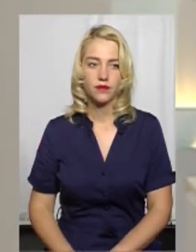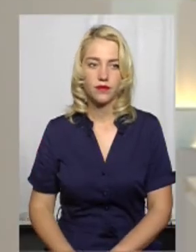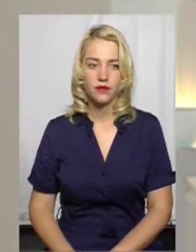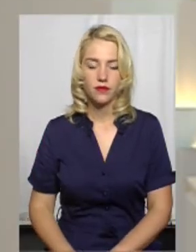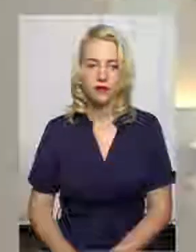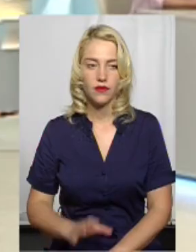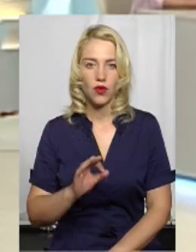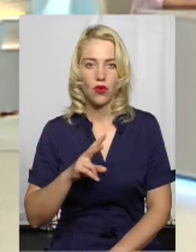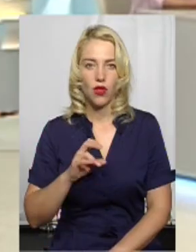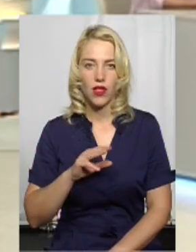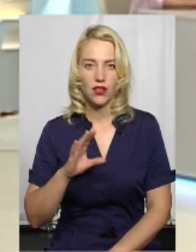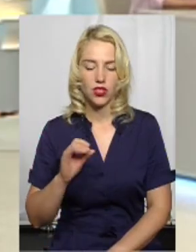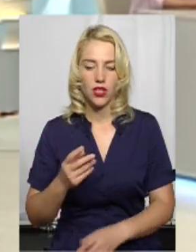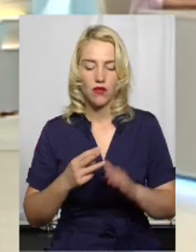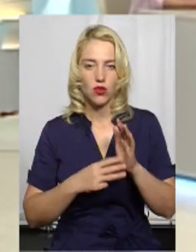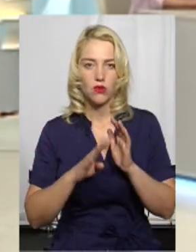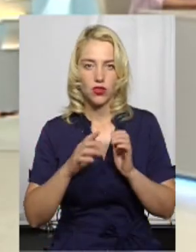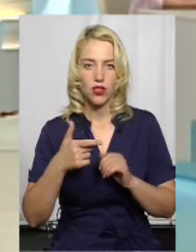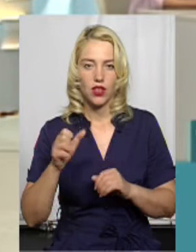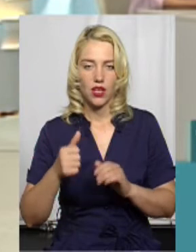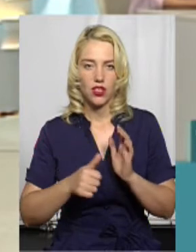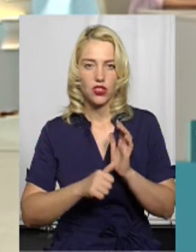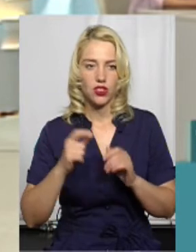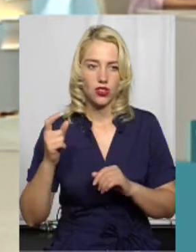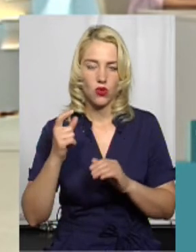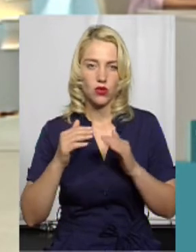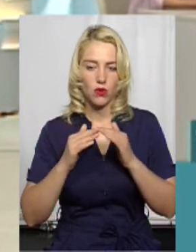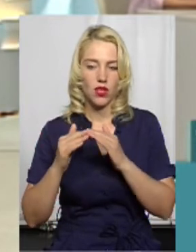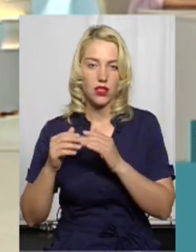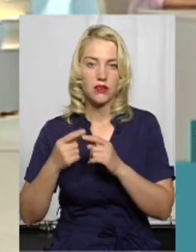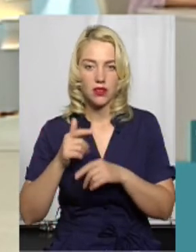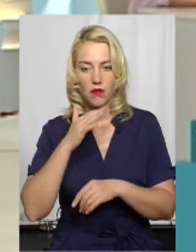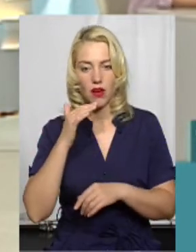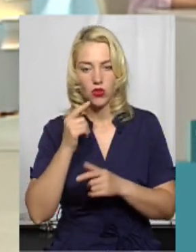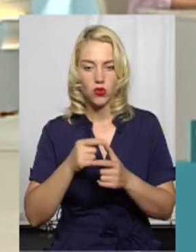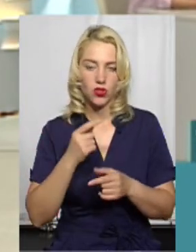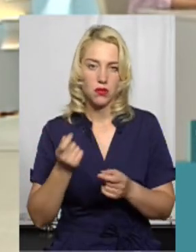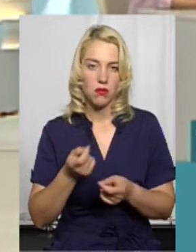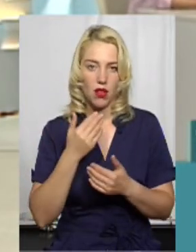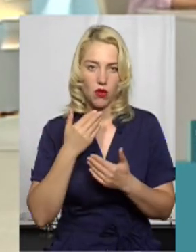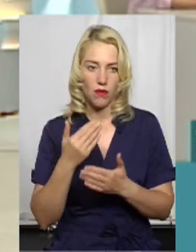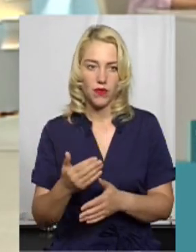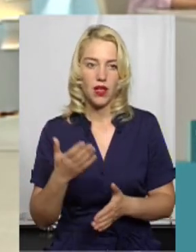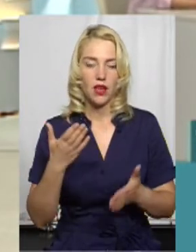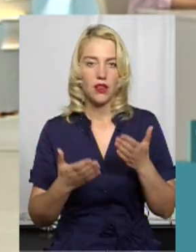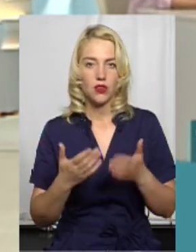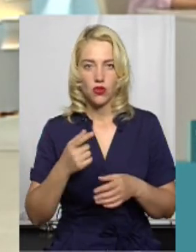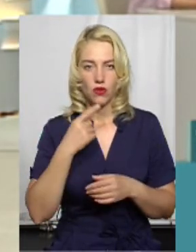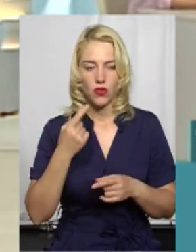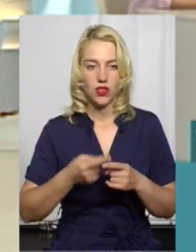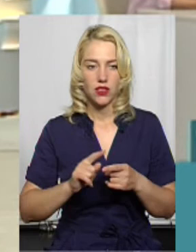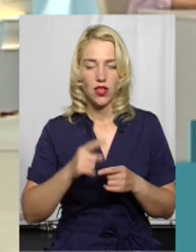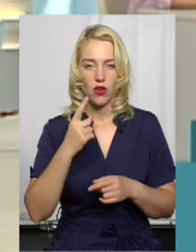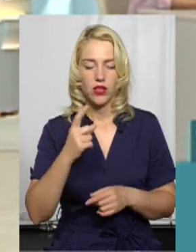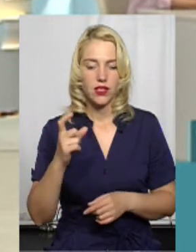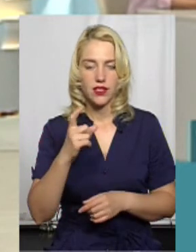Олеже, от 84 гектари і 6 господарств – це багато чи мало? Знову ж таки, якщо брати, що це один